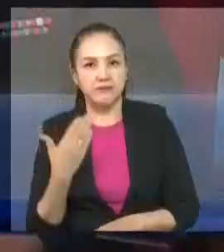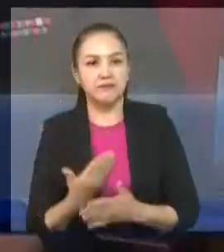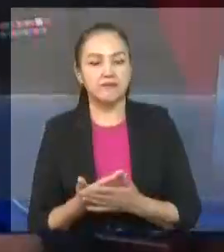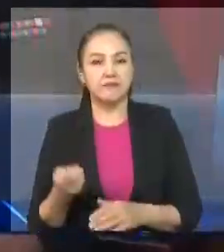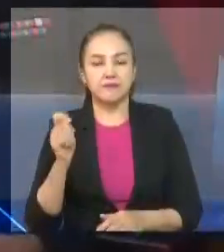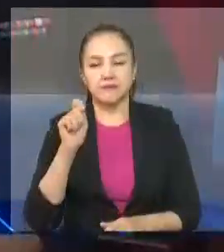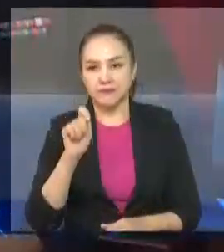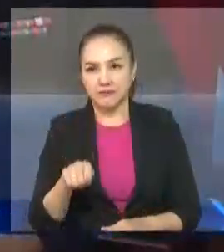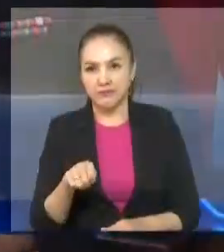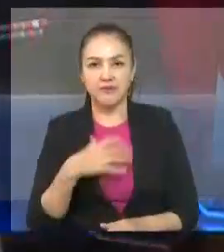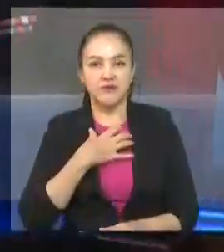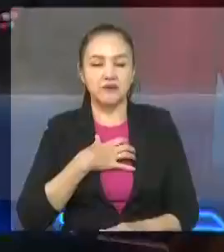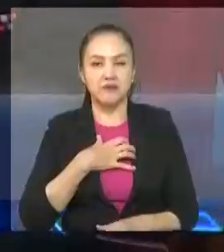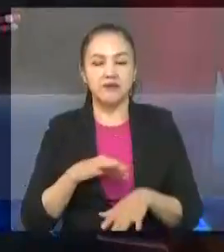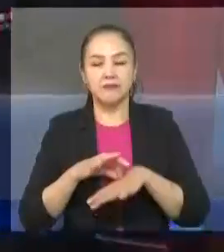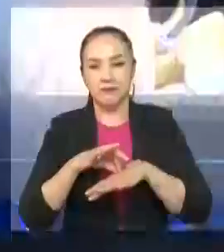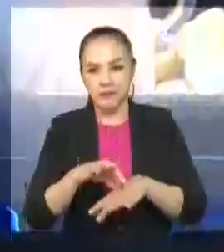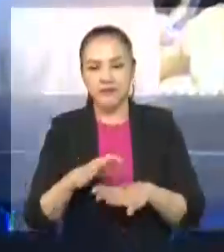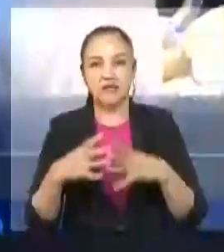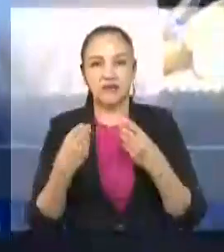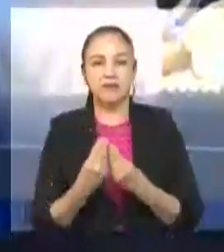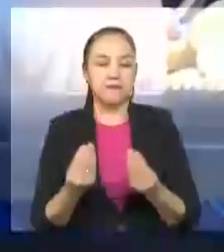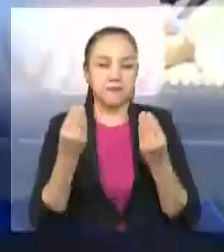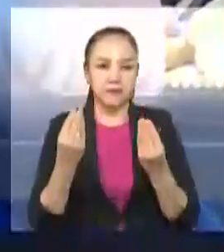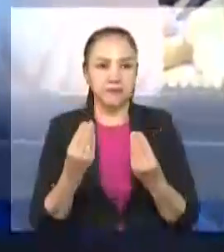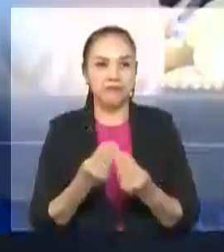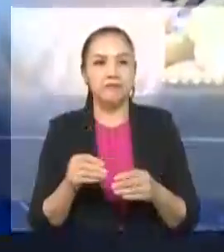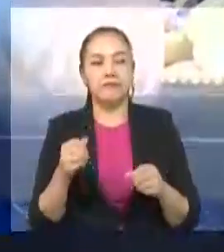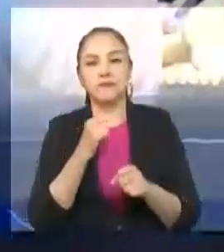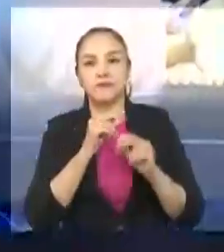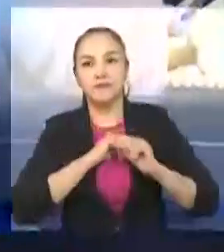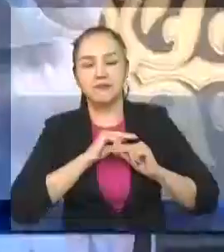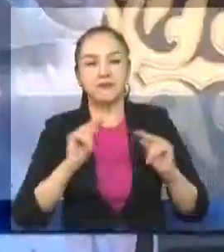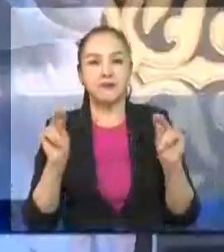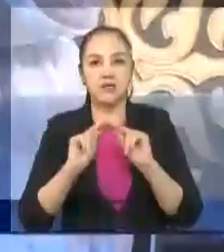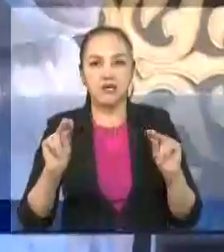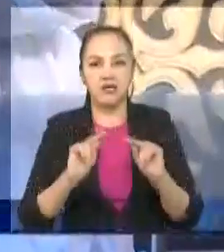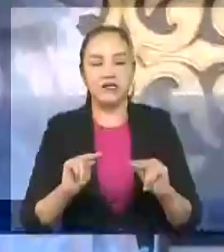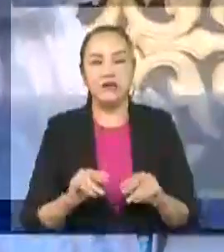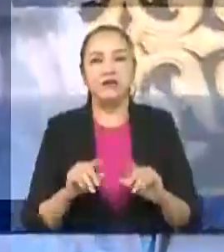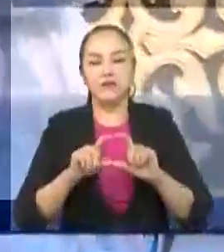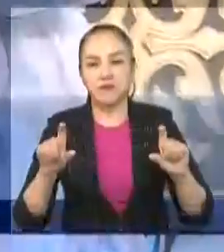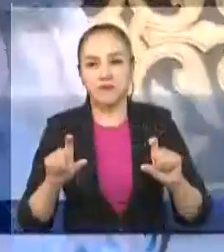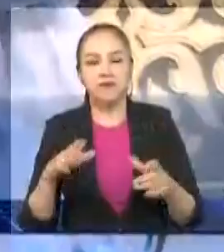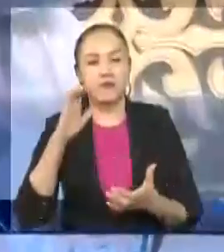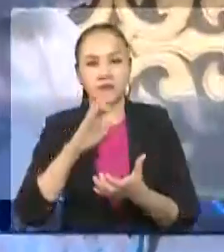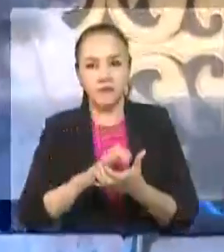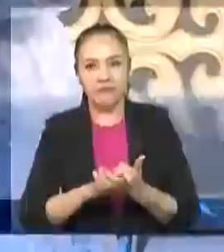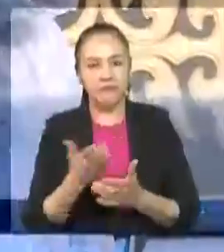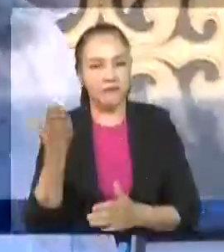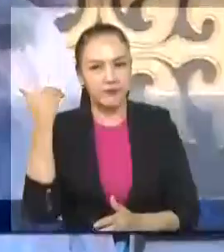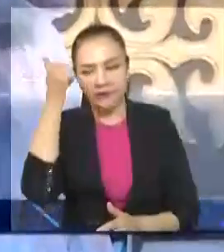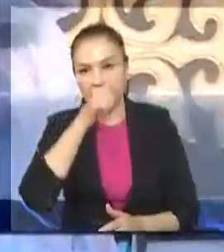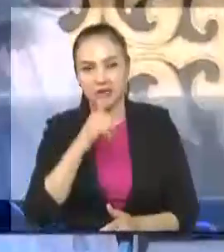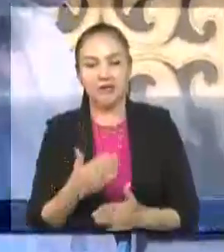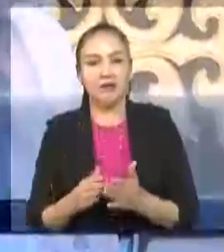при этом они отмечают важность продвижения семейных ценностей. Пара работает учителями. Именно в школе они и познакомились в прошлом году.